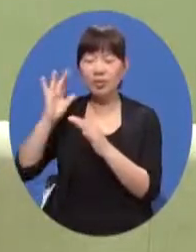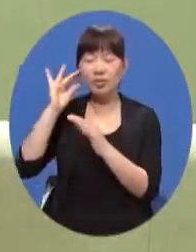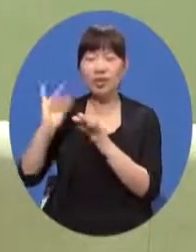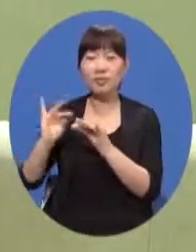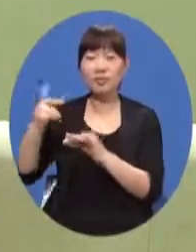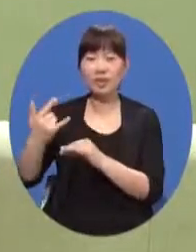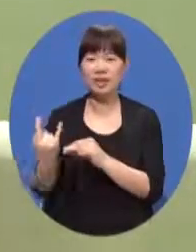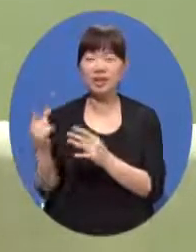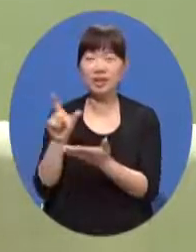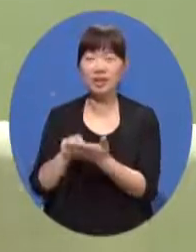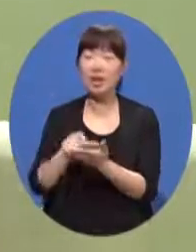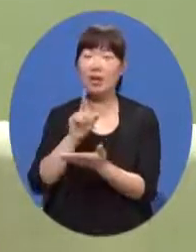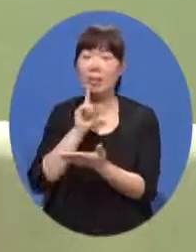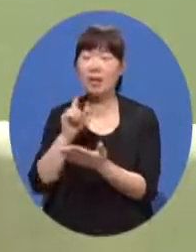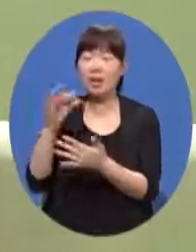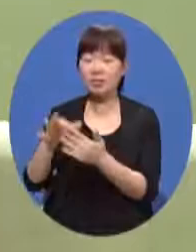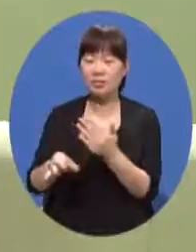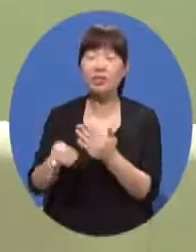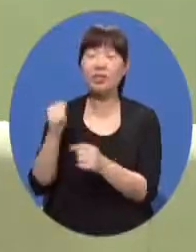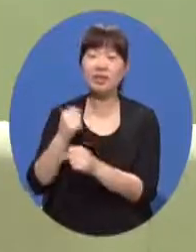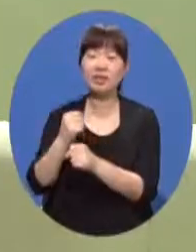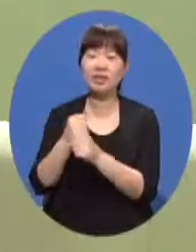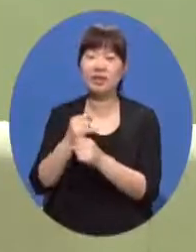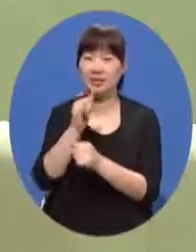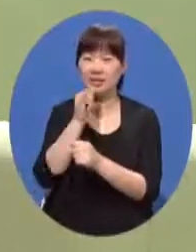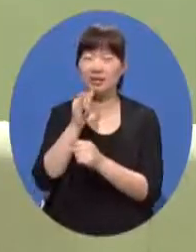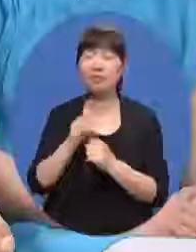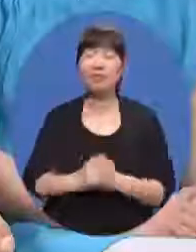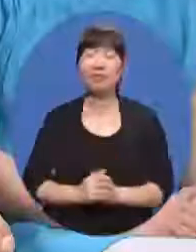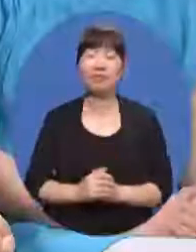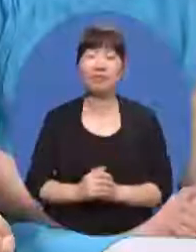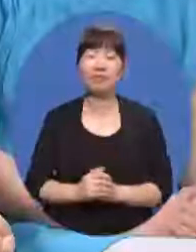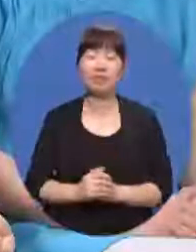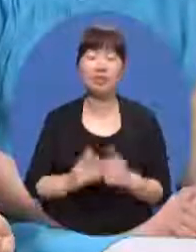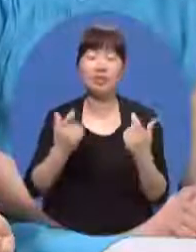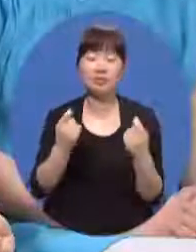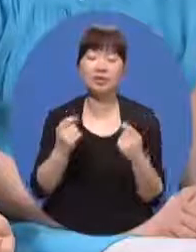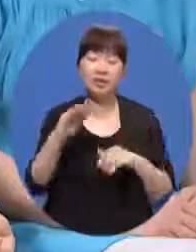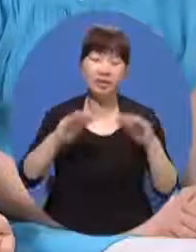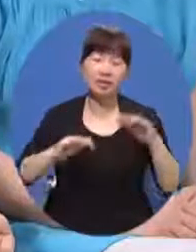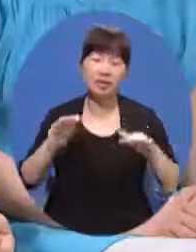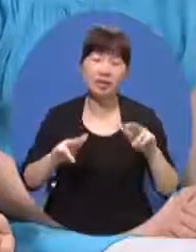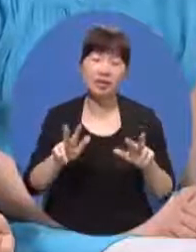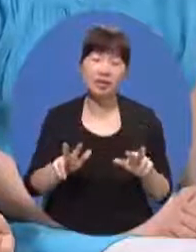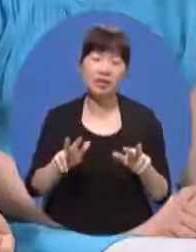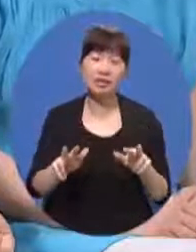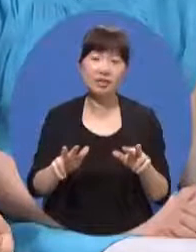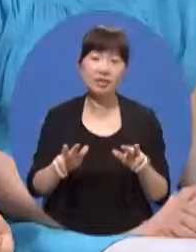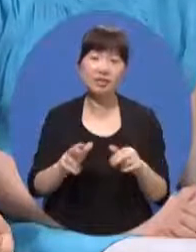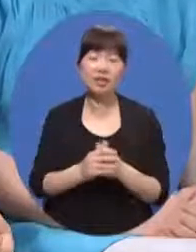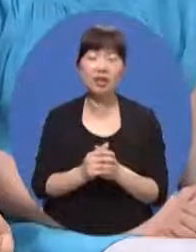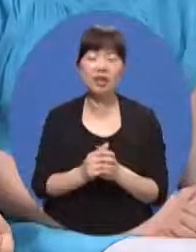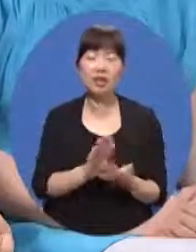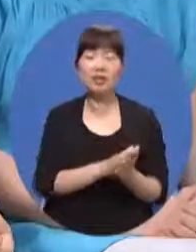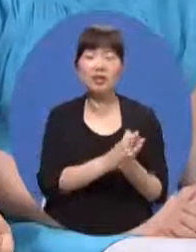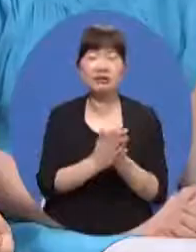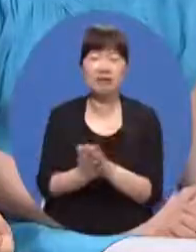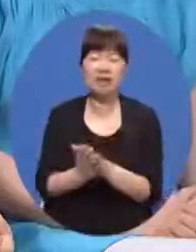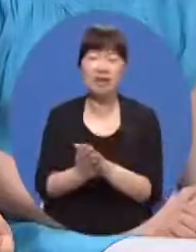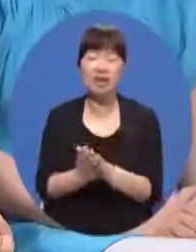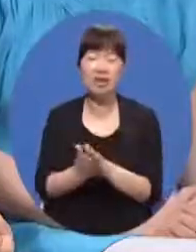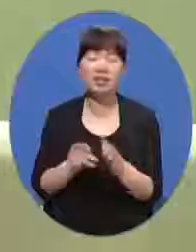네. 이렇게 프로그래밍 되어 있다라고 얘기를 했는데 네. 이러한 차이가 진화심리학적으로도 볼 수 있거든요.